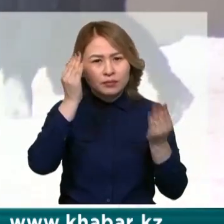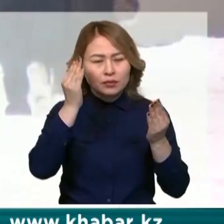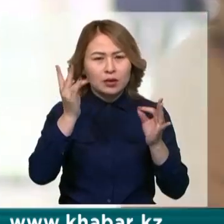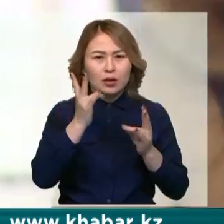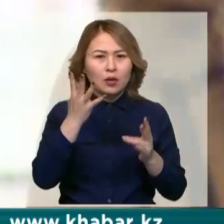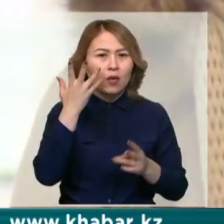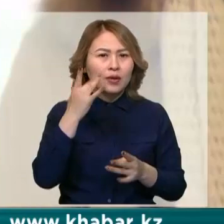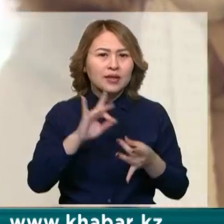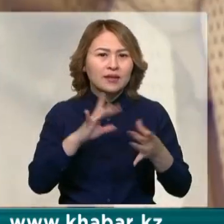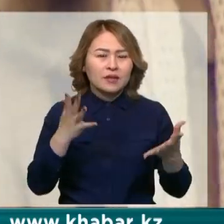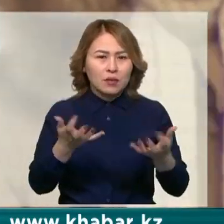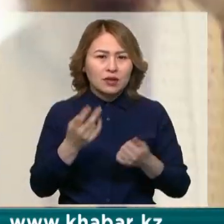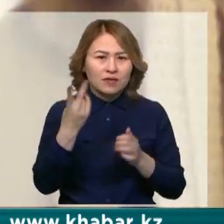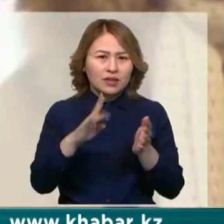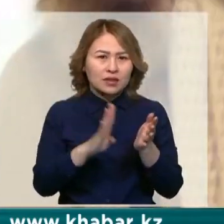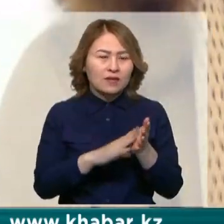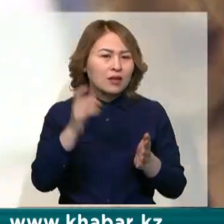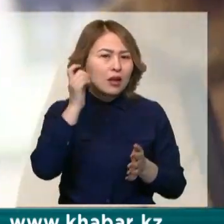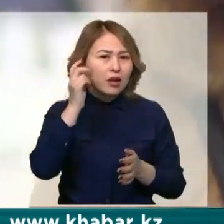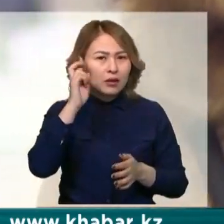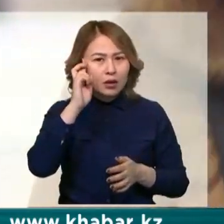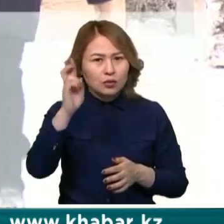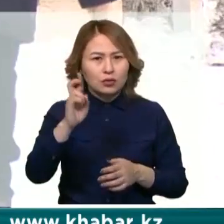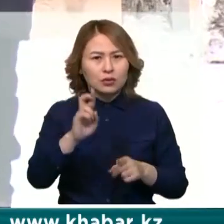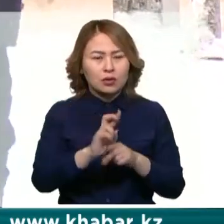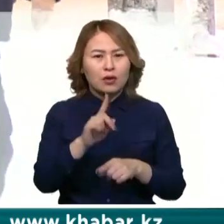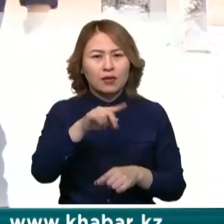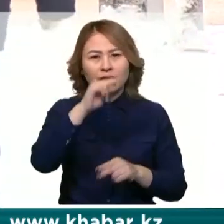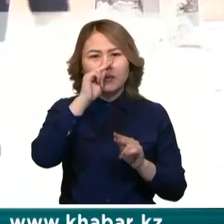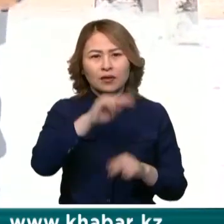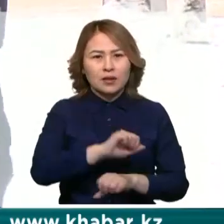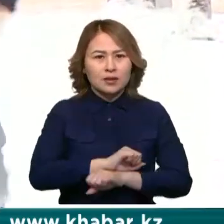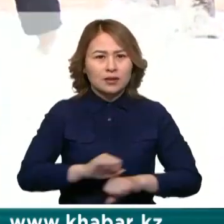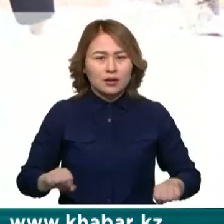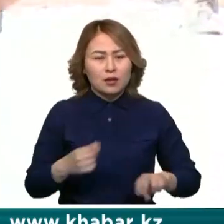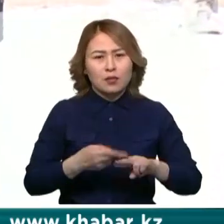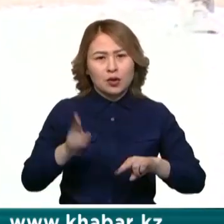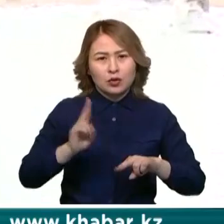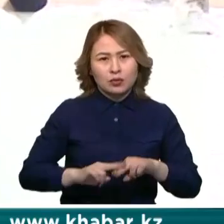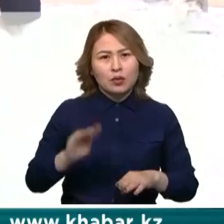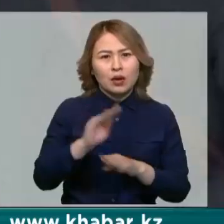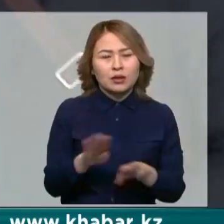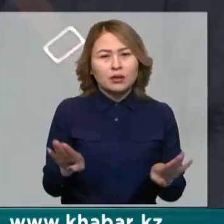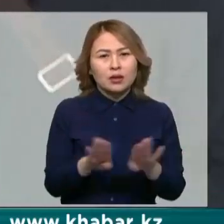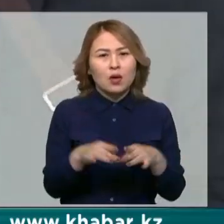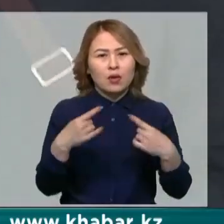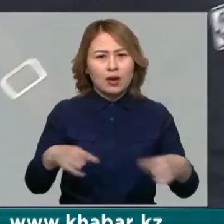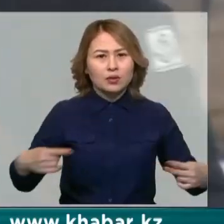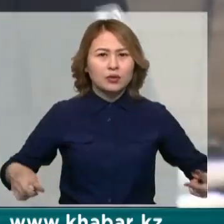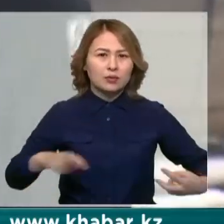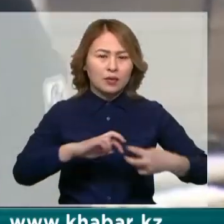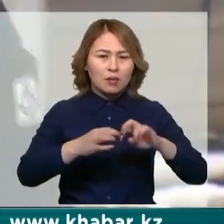Тәуелсіздік алғанына енді 29 жыл толатын мемлекетті сөгу әркімнің қолынан келеді. Сондықтан осы сынды маңызды тұстарды